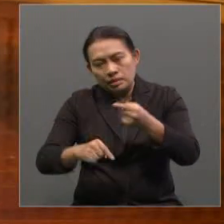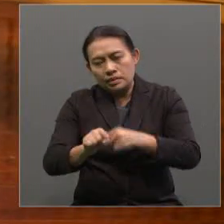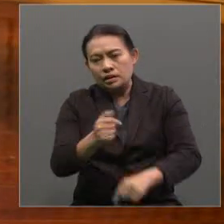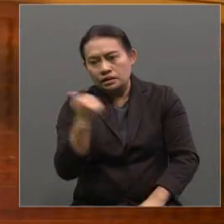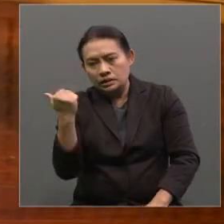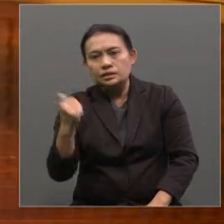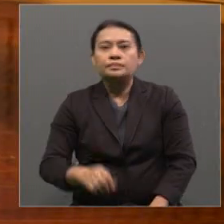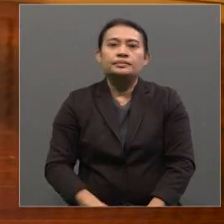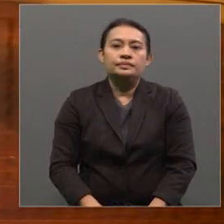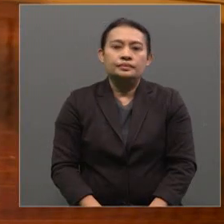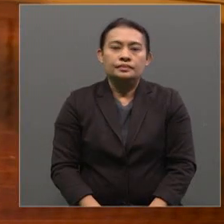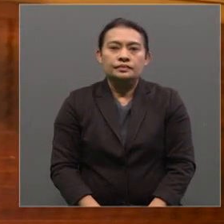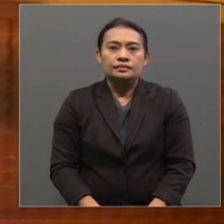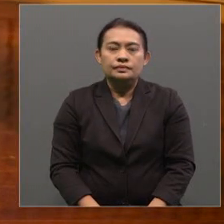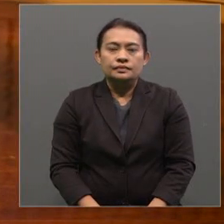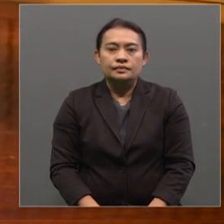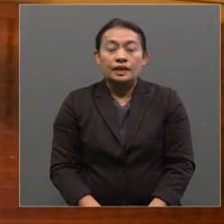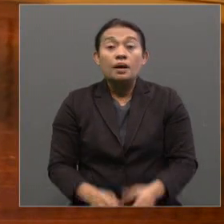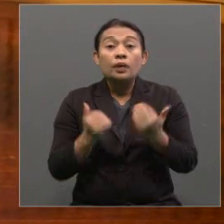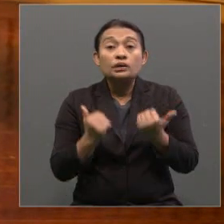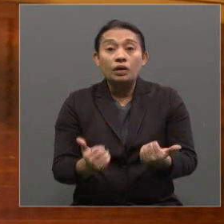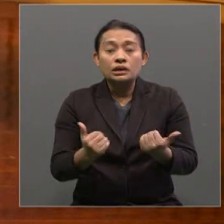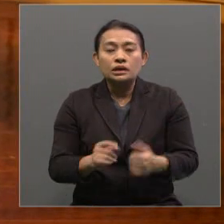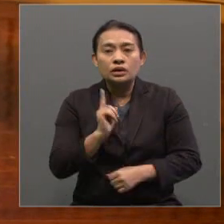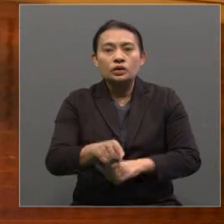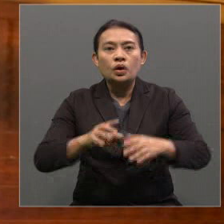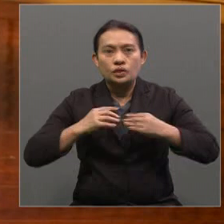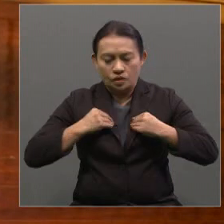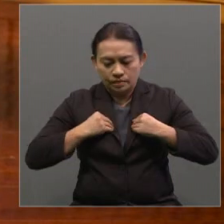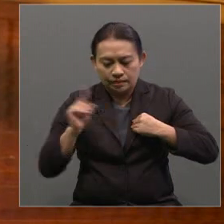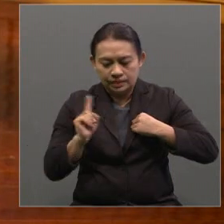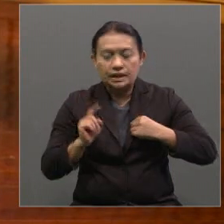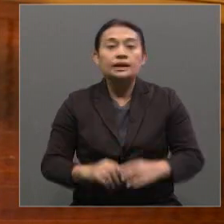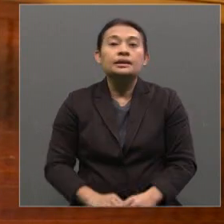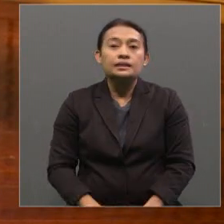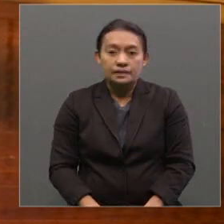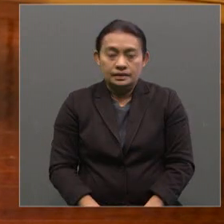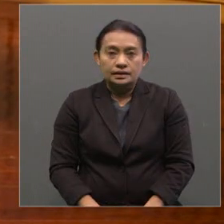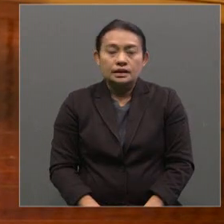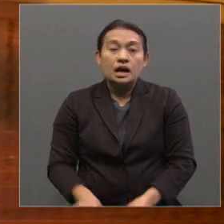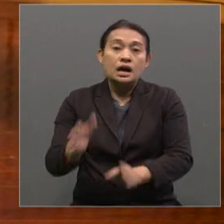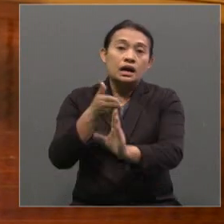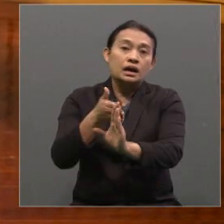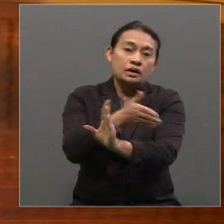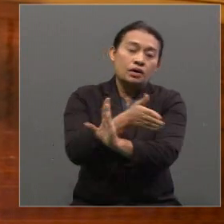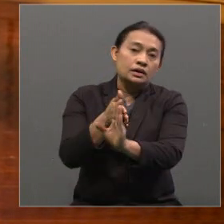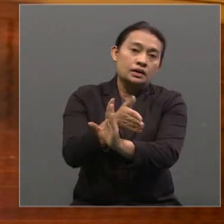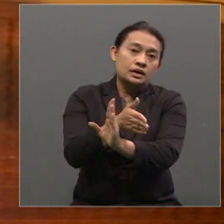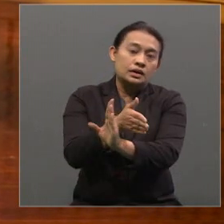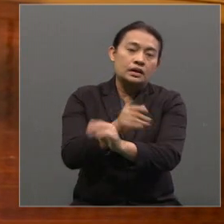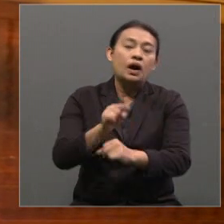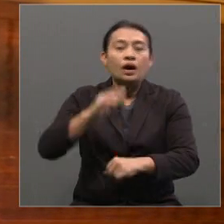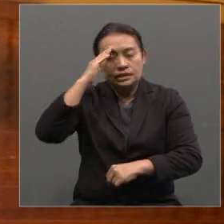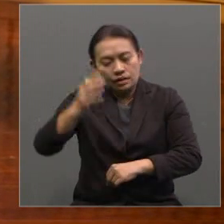พอมาในยุคพ.ศ.นี้เราก็ต้องยอมรับว่าช่วงที่ก่อนปี57เอาตั้งแต่หลังรัฐประหาร